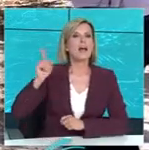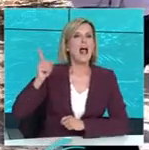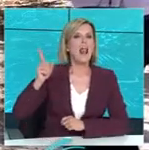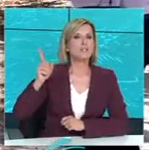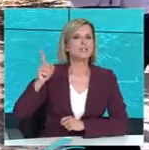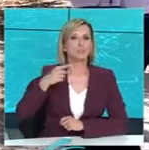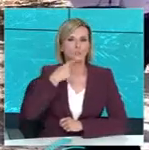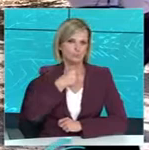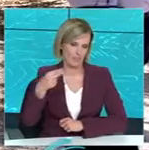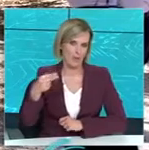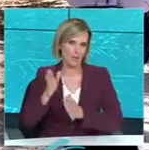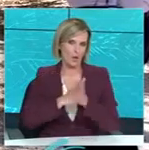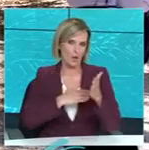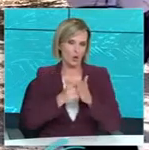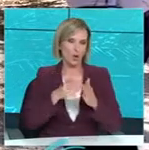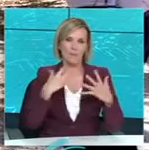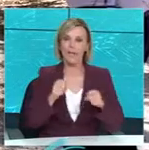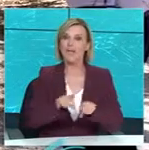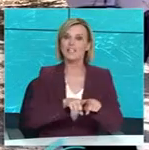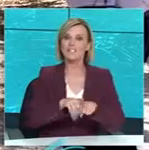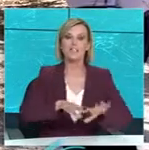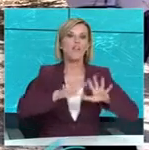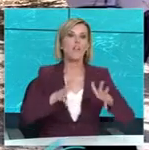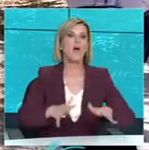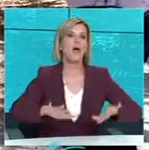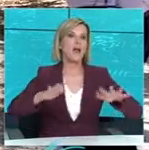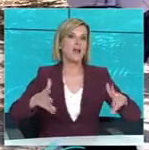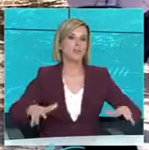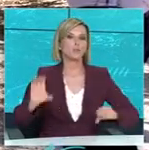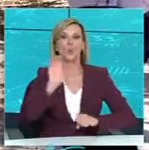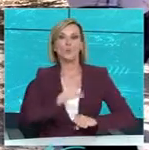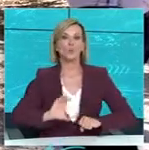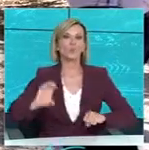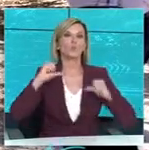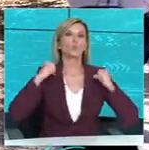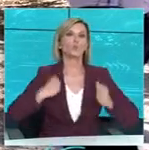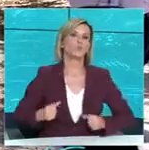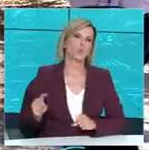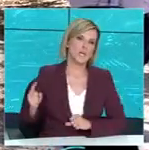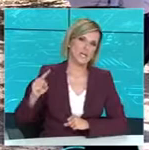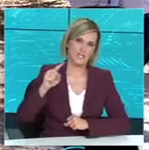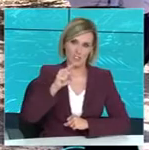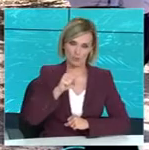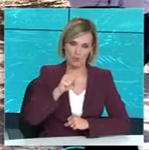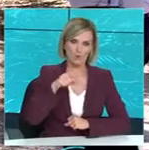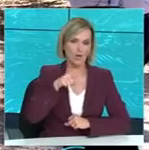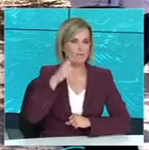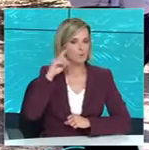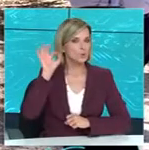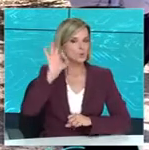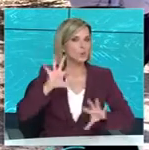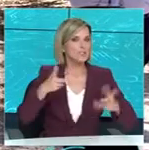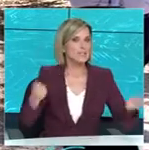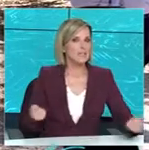έχει να κάνει φυσικά με τον θαλάσσιο τουρισμό, και στο πλαίσιο αυτό έχουμε ένα σκοπό